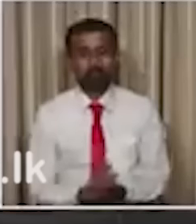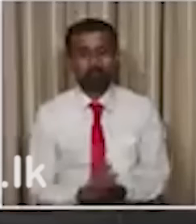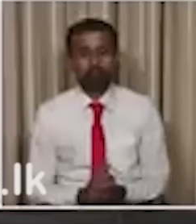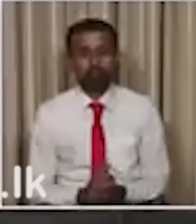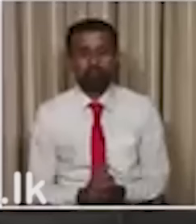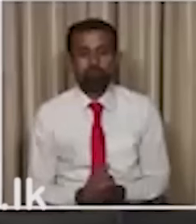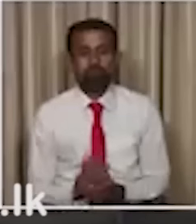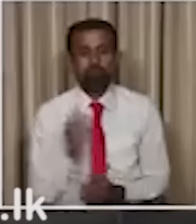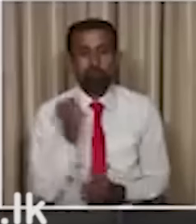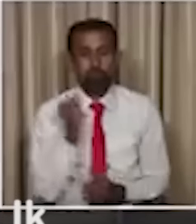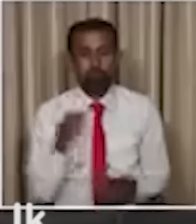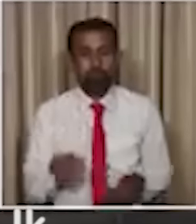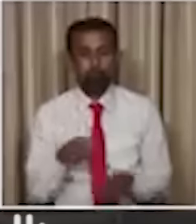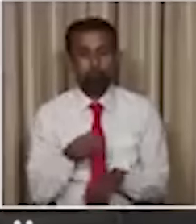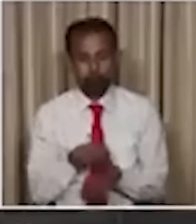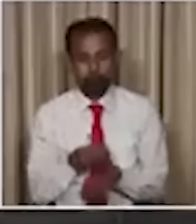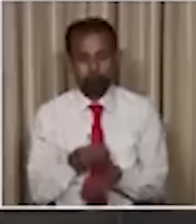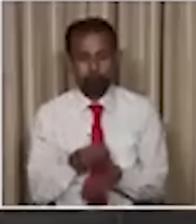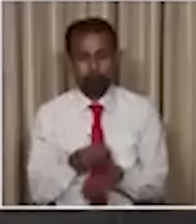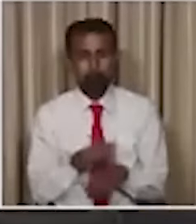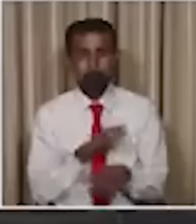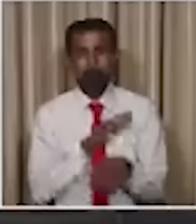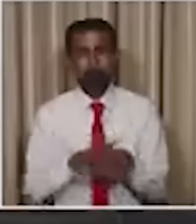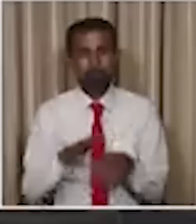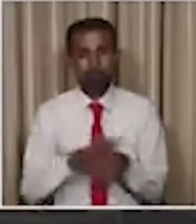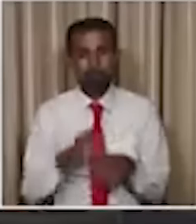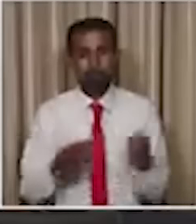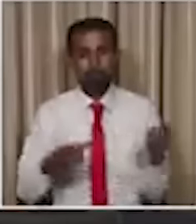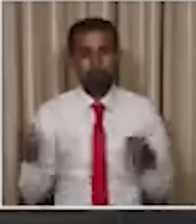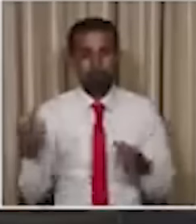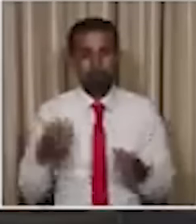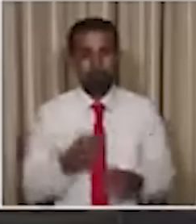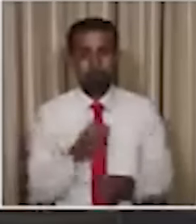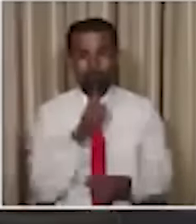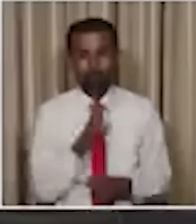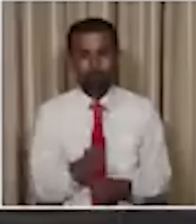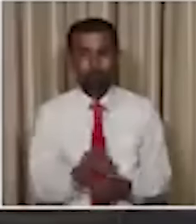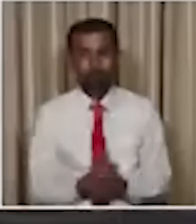ඒ නිලධාරියා මේ විට තැඹිලි විකුණනවා කියලා මම සඳහන් කළේ ඒකයි.